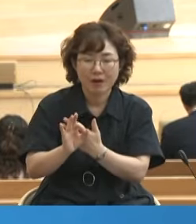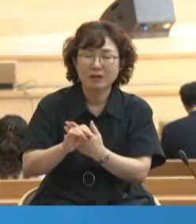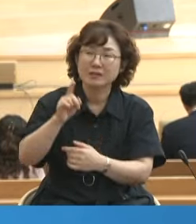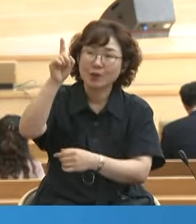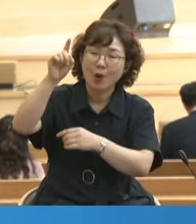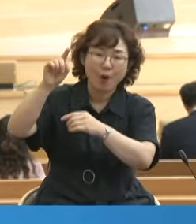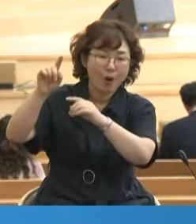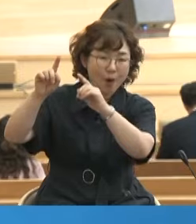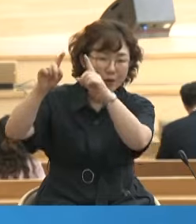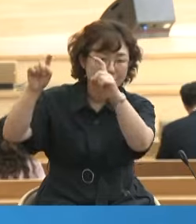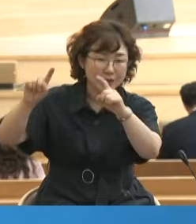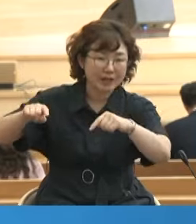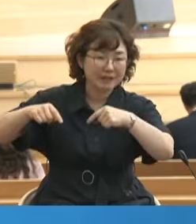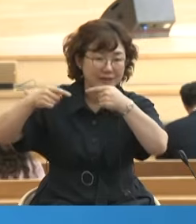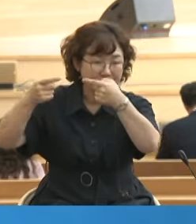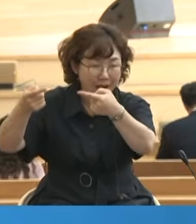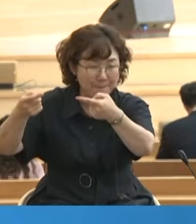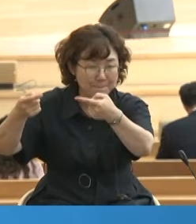성에 들어감을